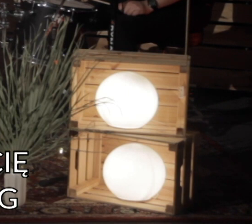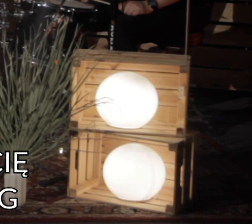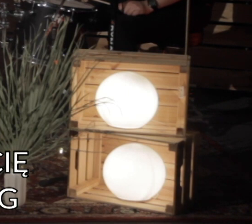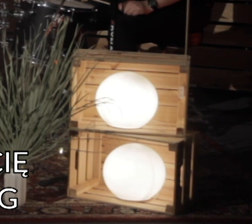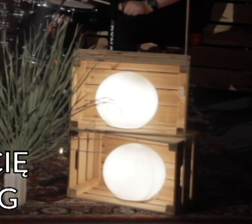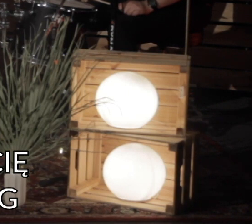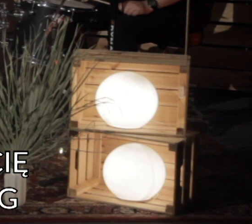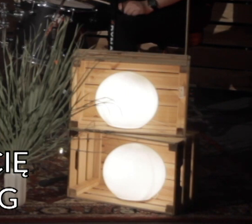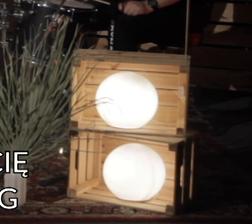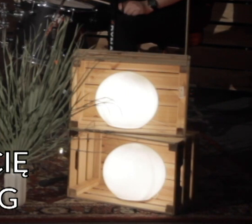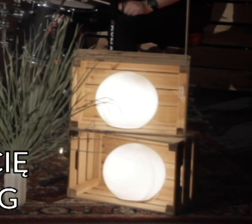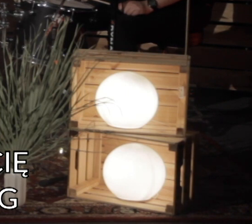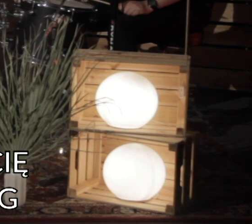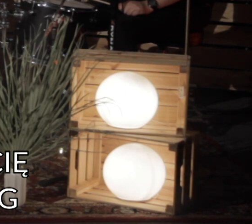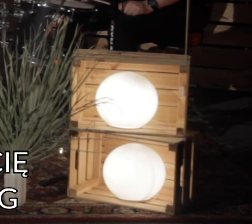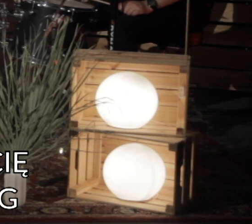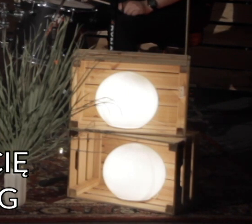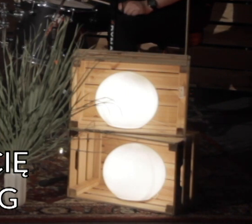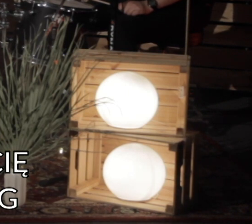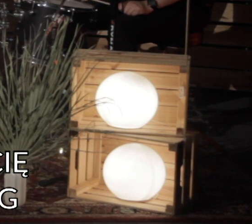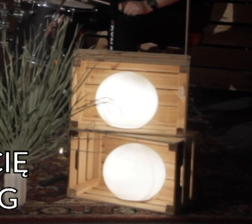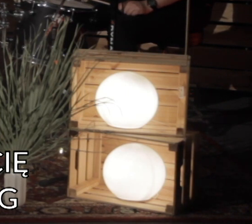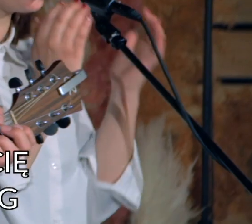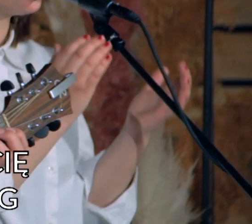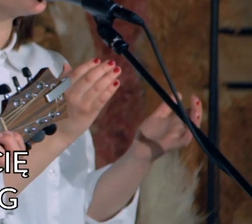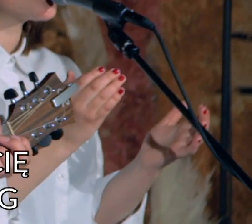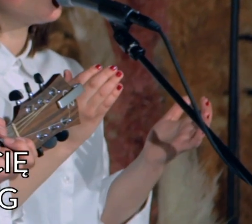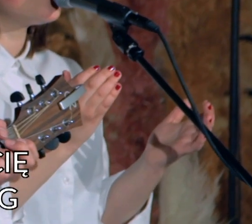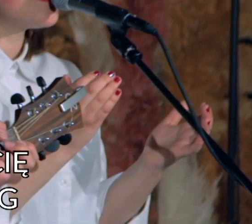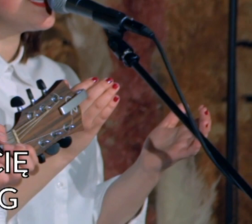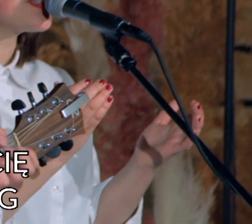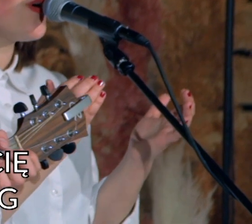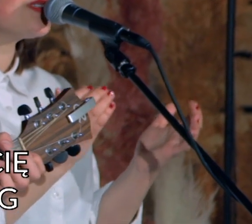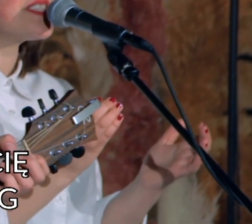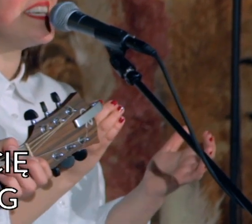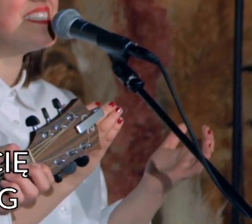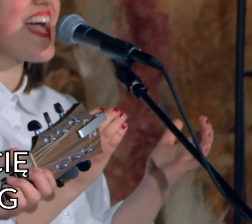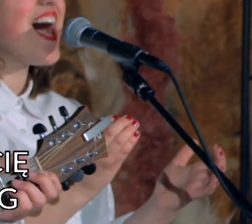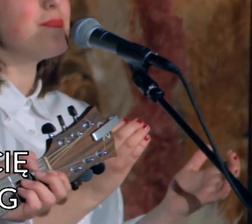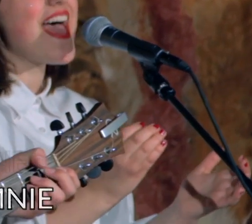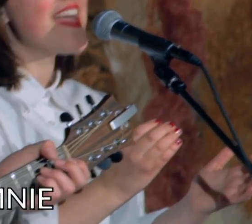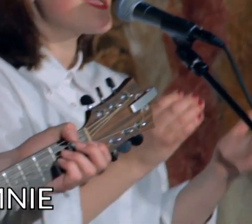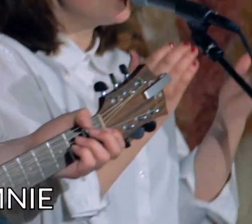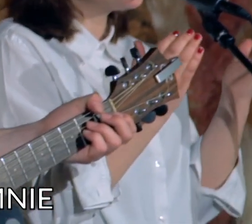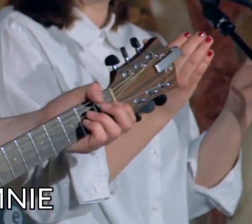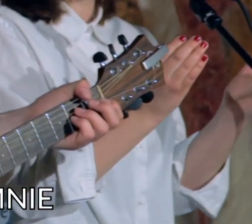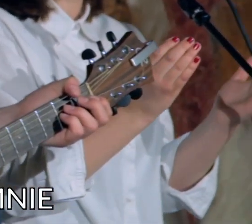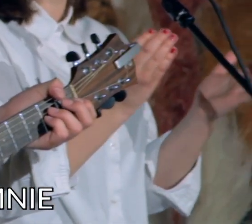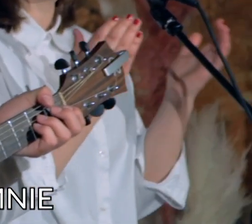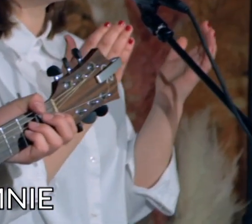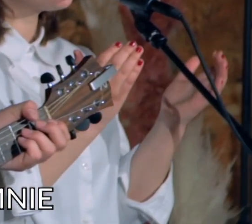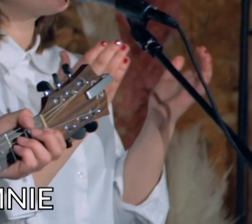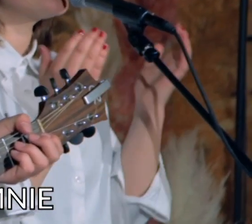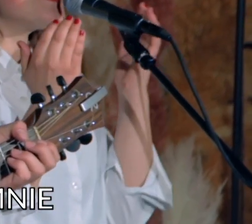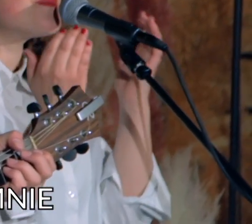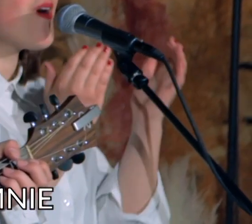drzew. Pewnego dnia zobaczę Cię, ukończę mego życia bieg, do